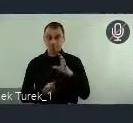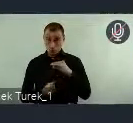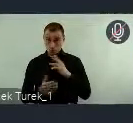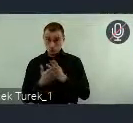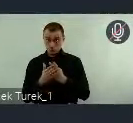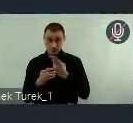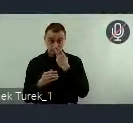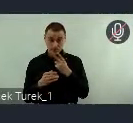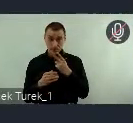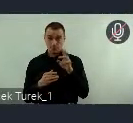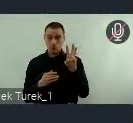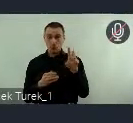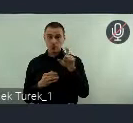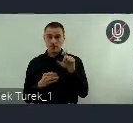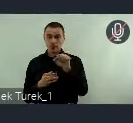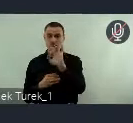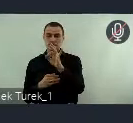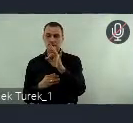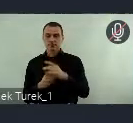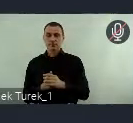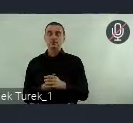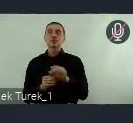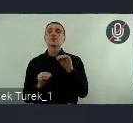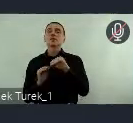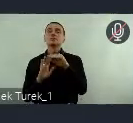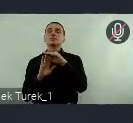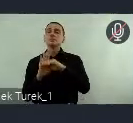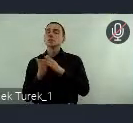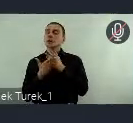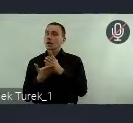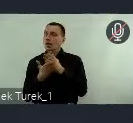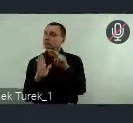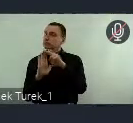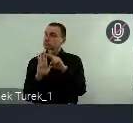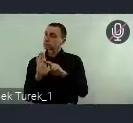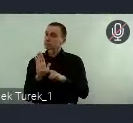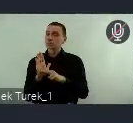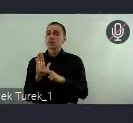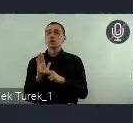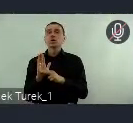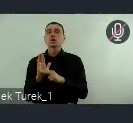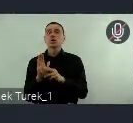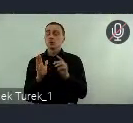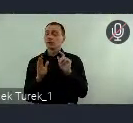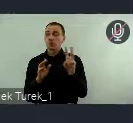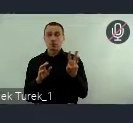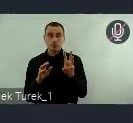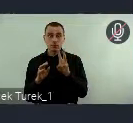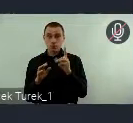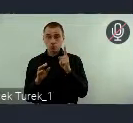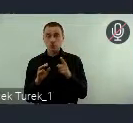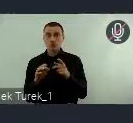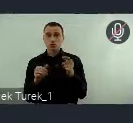jest to zestaw wytycznych które które strona internetowa w pierwszej kolejności strona internetowa musi